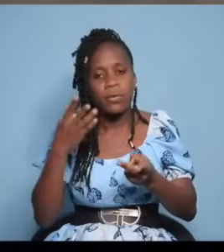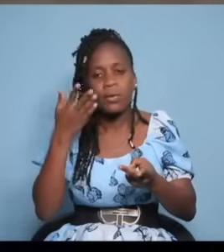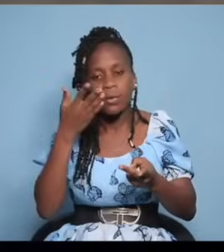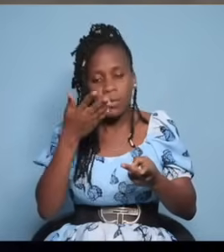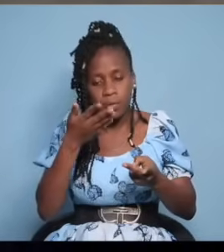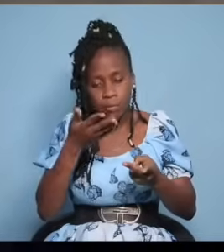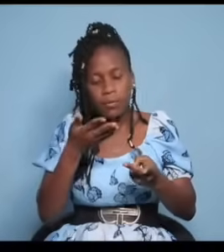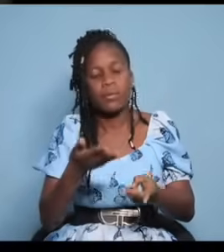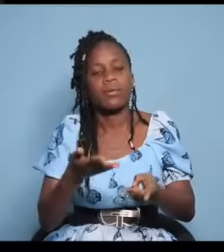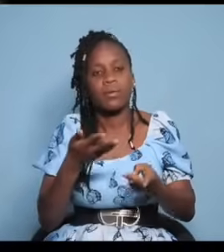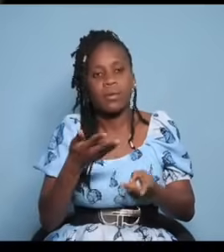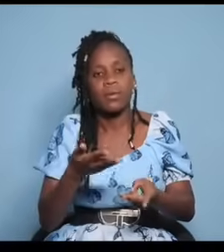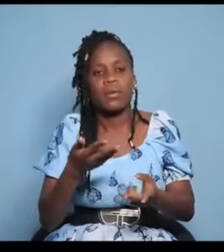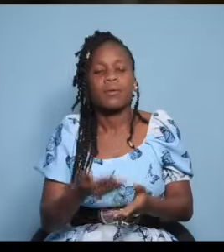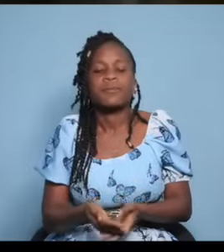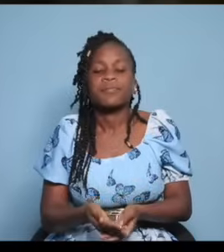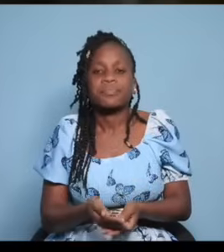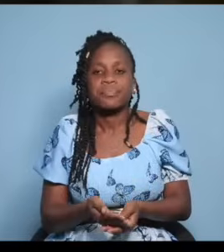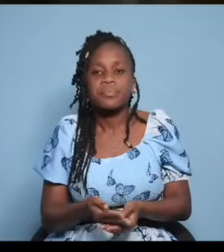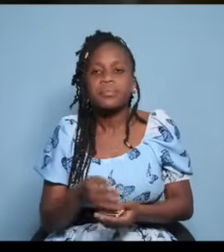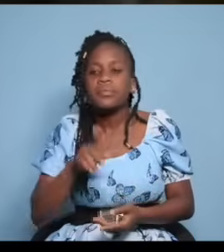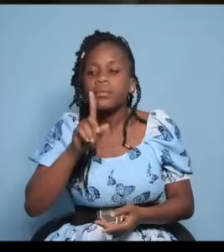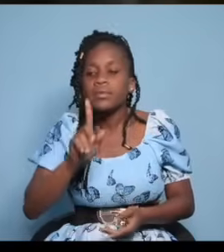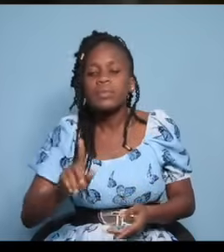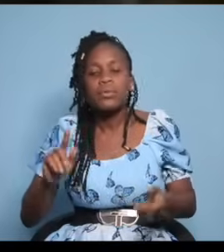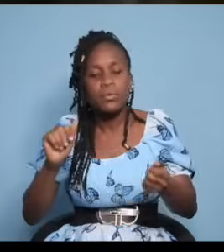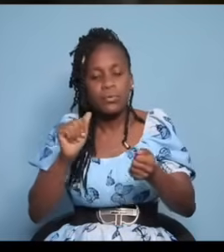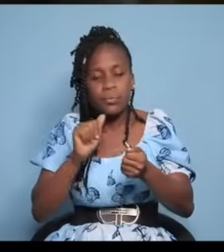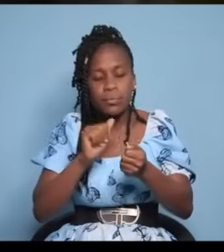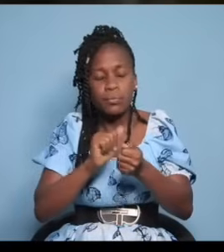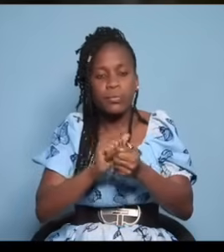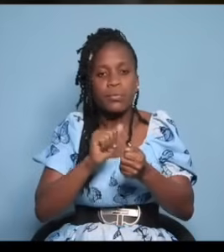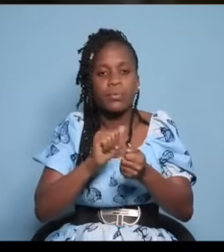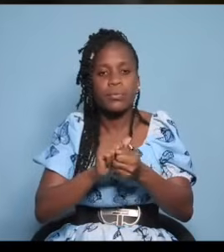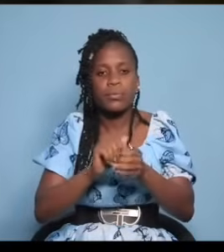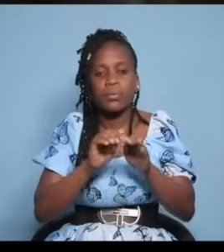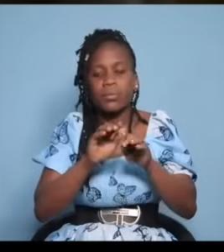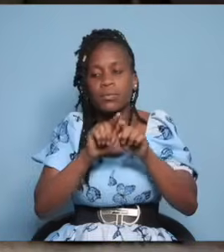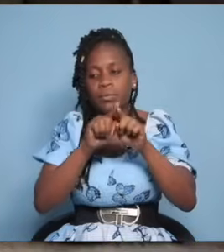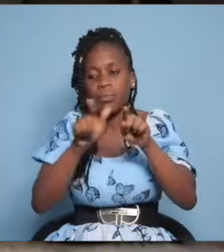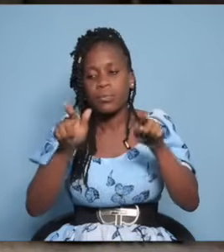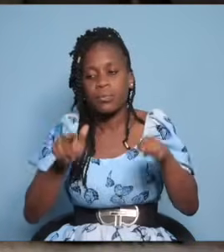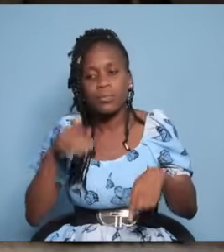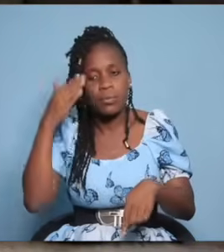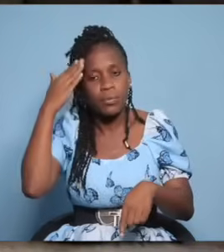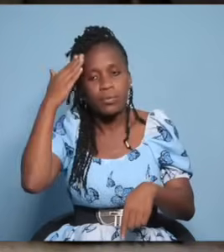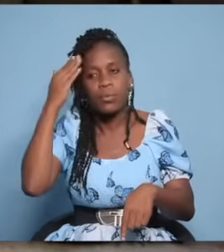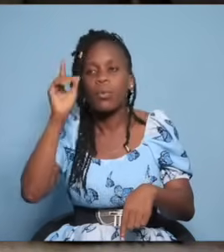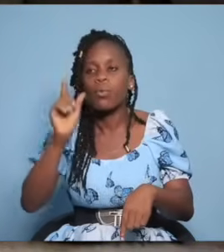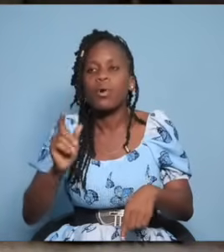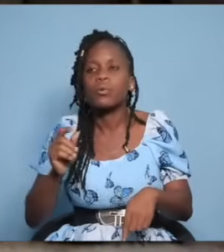recorder. Lakini pia kuna kitu kilichokuwa kinaitwa data nani, black box. Hichi ni kitu muhimu sana, watu wa ndege wengi